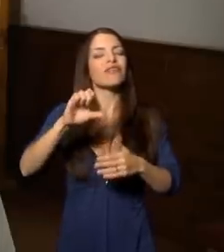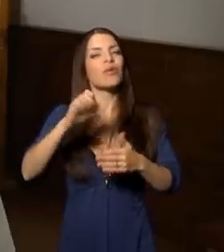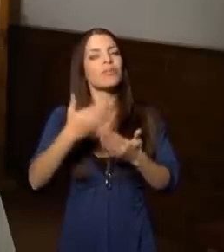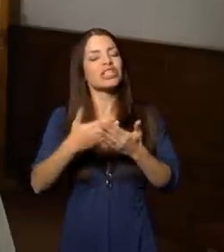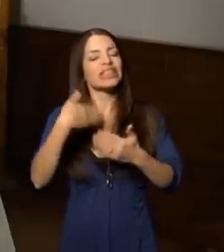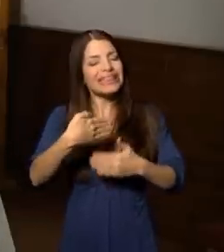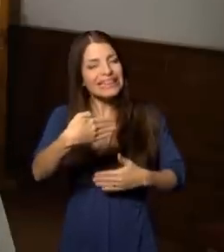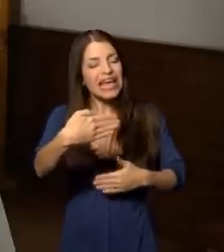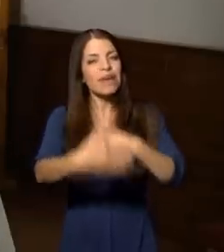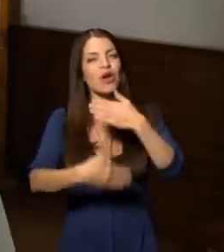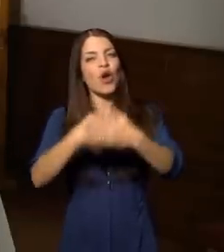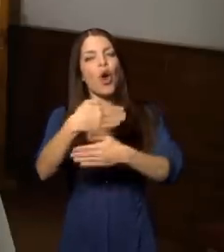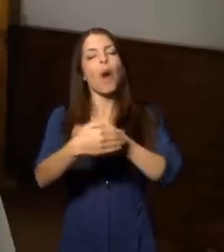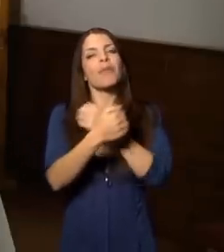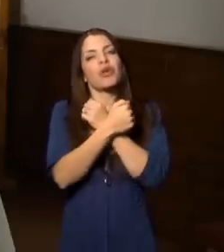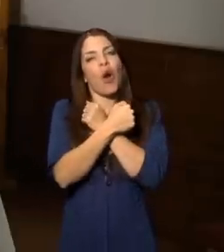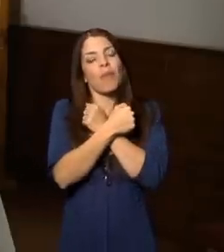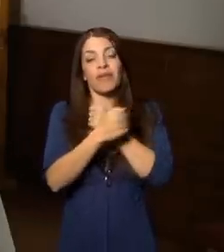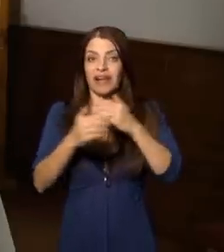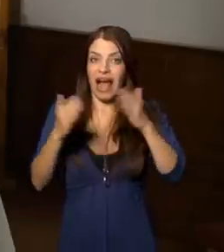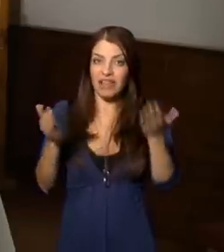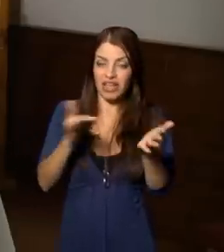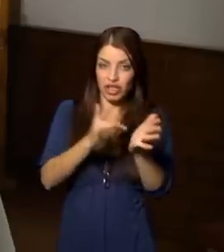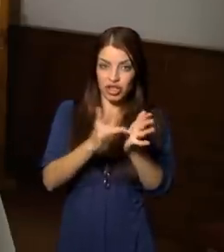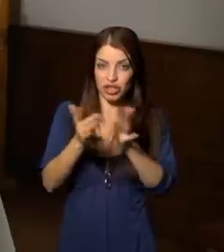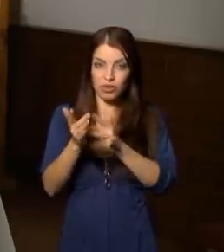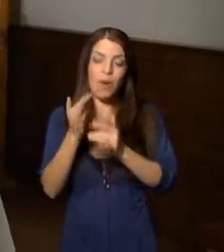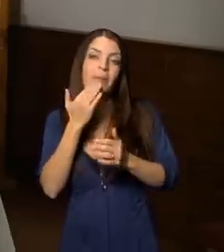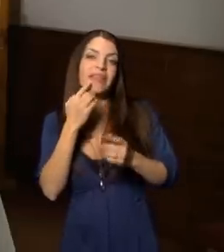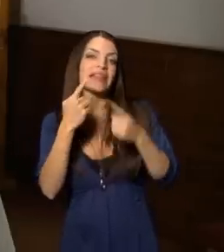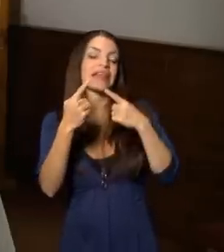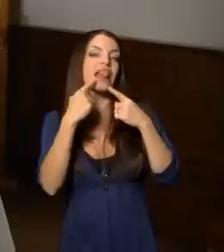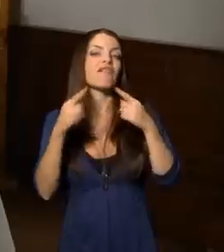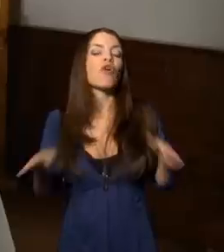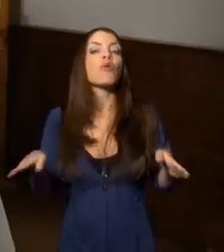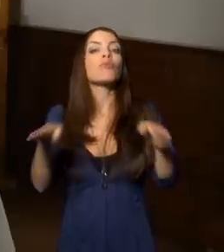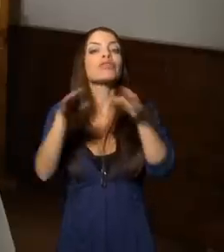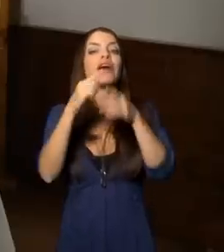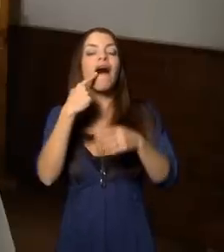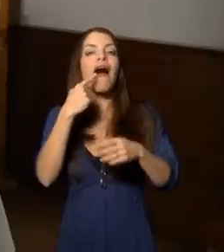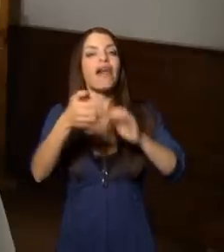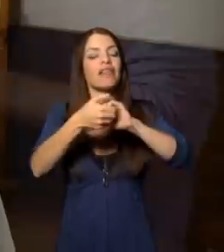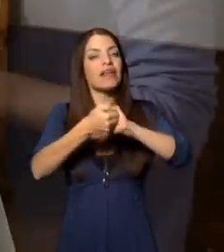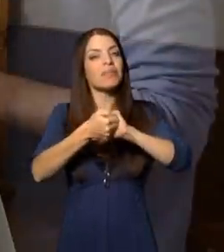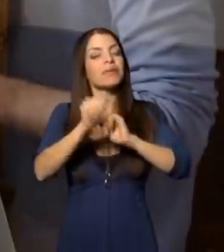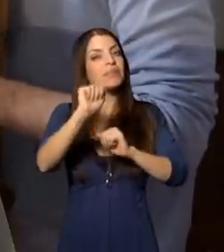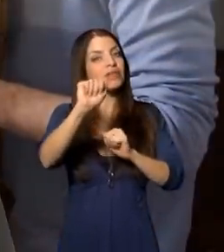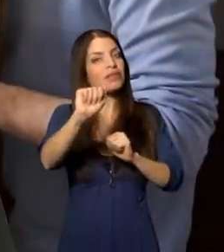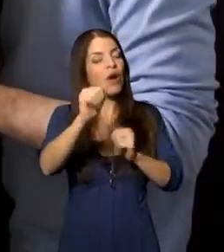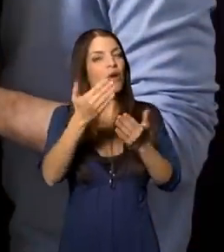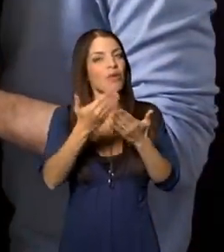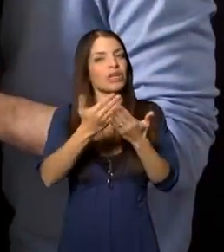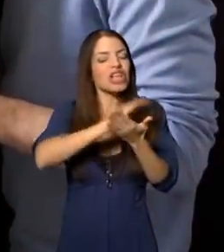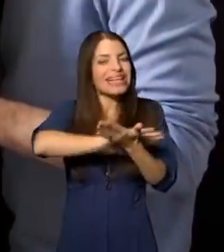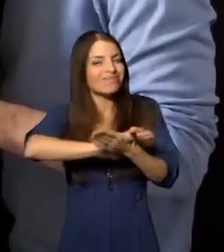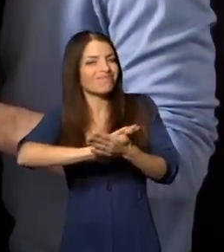jħobb. Għalhekk Ġesu fl-istess diskors tal-Muntanja jgħid lid-dixxipli tiegħu biex